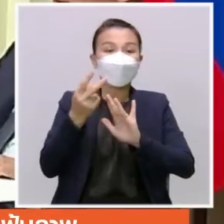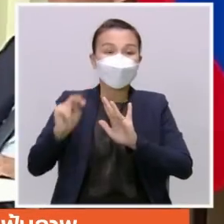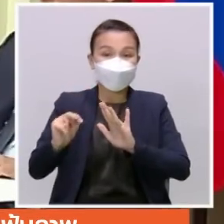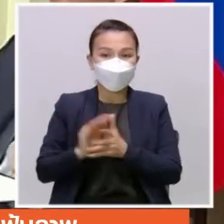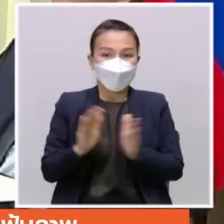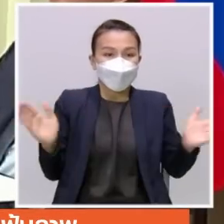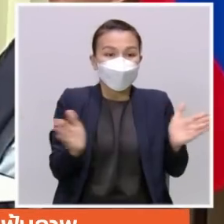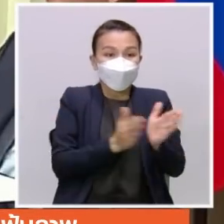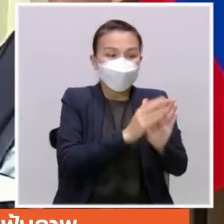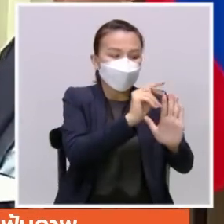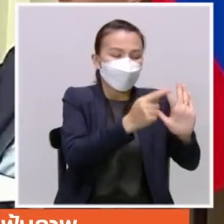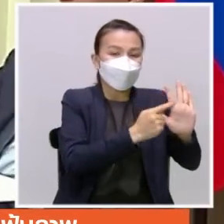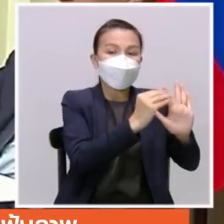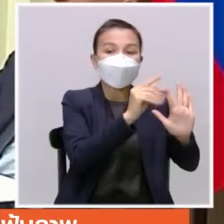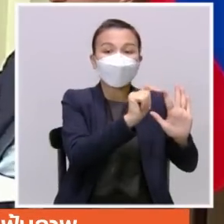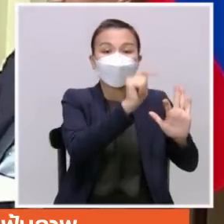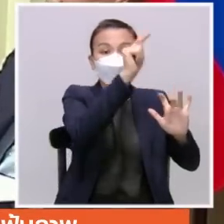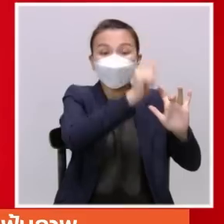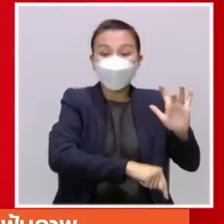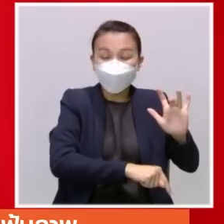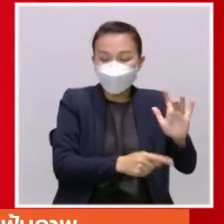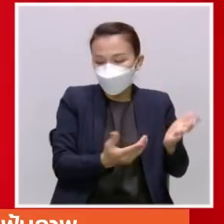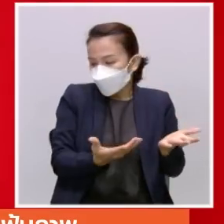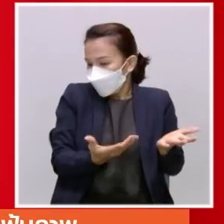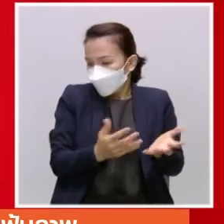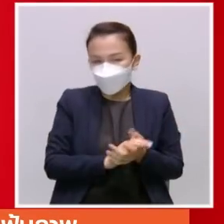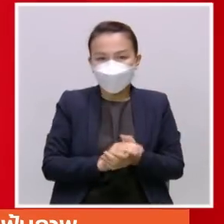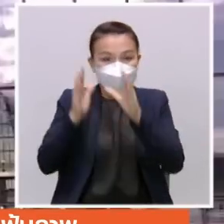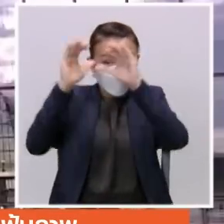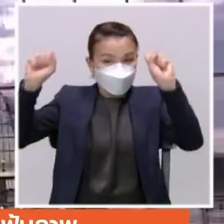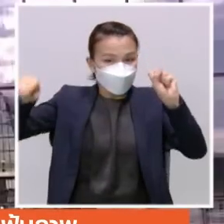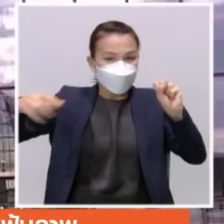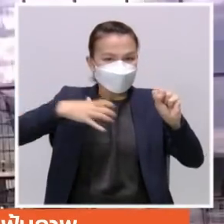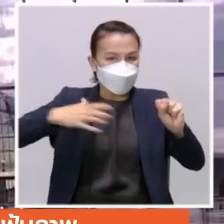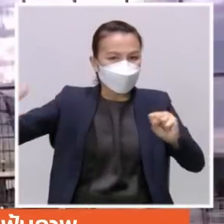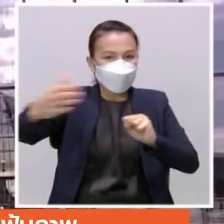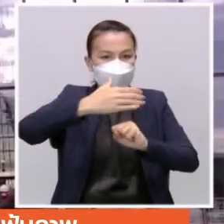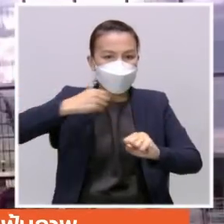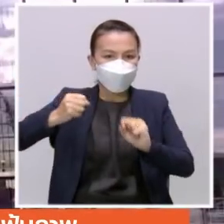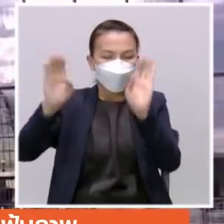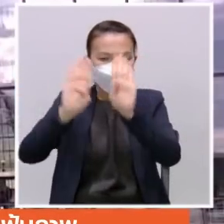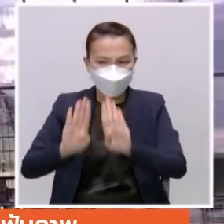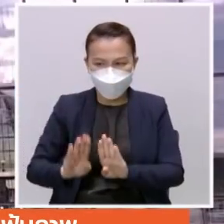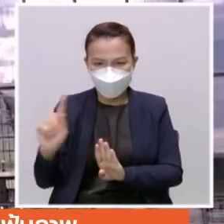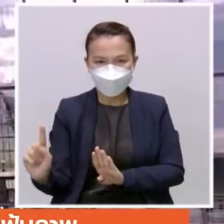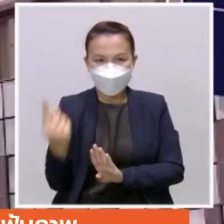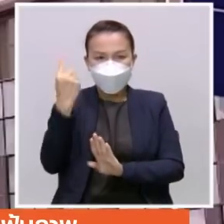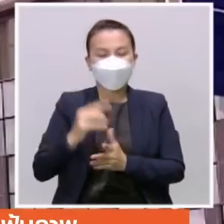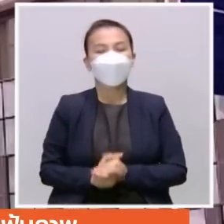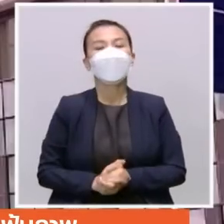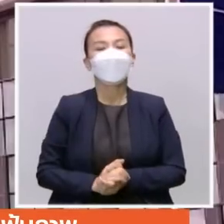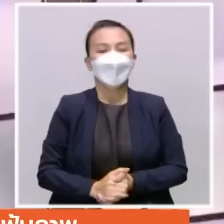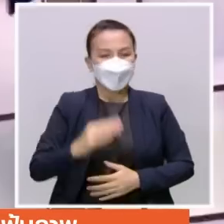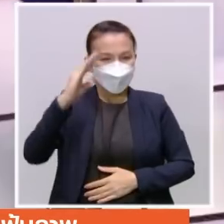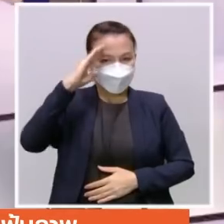นาโต้ก็ไม่มีวันหยุดปูตินได้นะคะเพราะเขาต้องการฟื้นคืนสหภาพโซเวียตในเวอร์ชั่น 2.0 อันนี้เป็นหนึ่งในความเห็นของทห